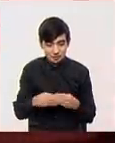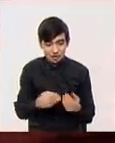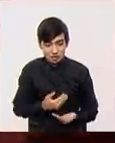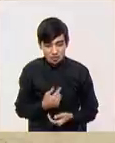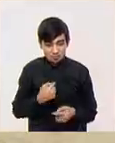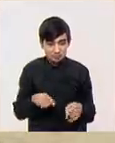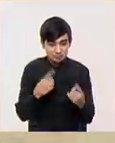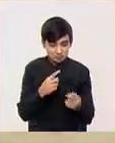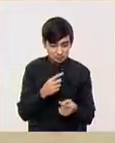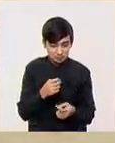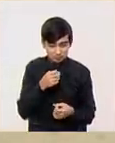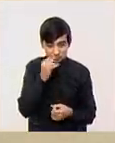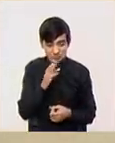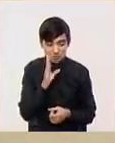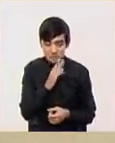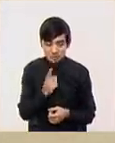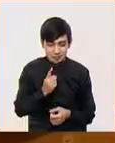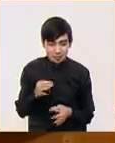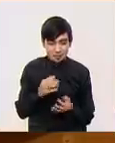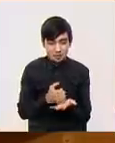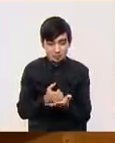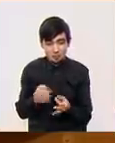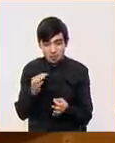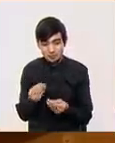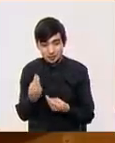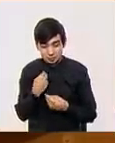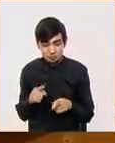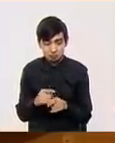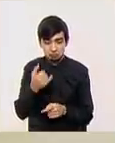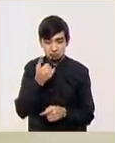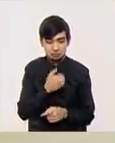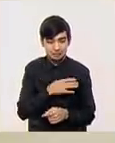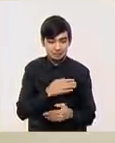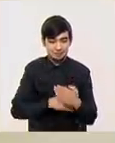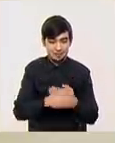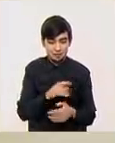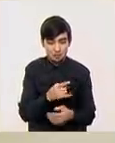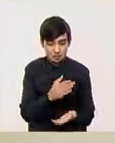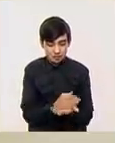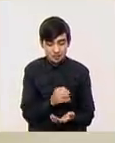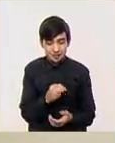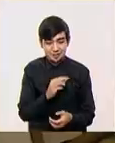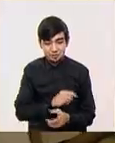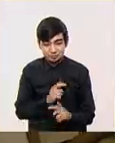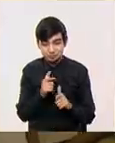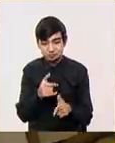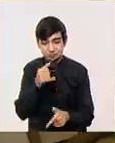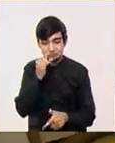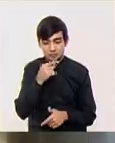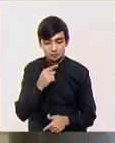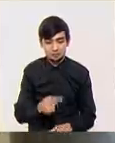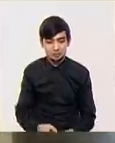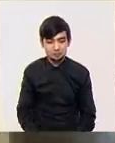жоқ дейді. Жалғыз басты ана атаулы әлеуметтік көмектен де қағылған. Науқас баласы бар келіншек тұрақты жұмысқа да тұра алмайтынын